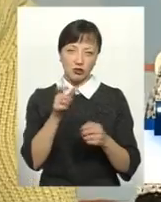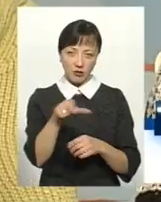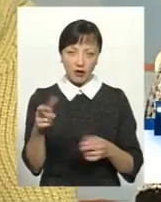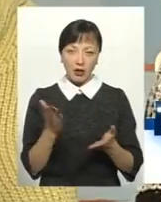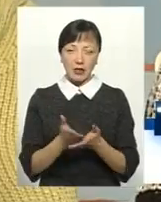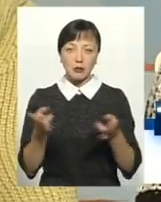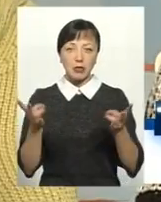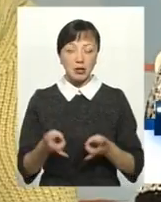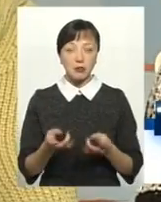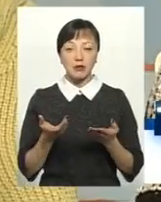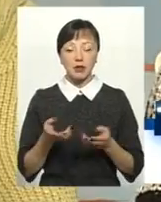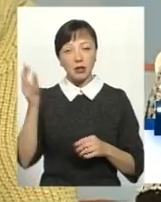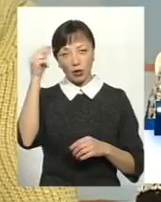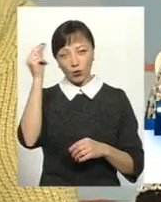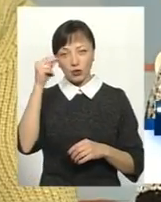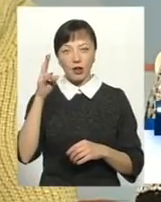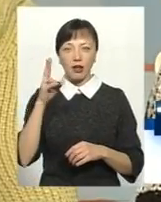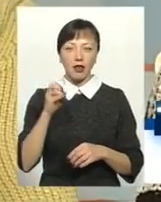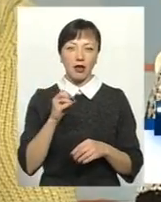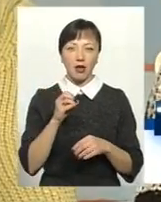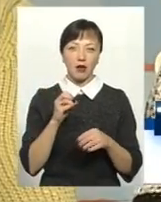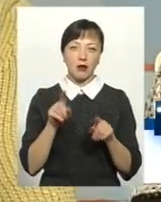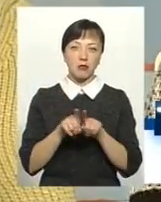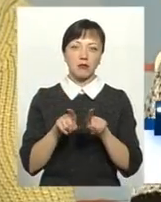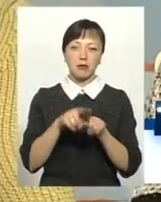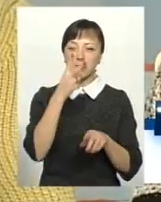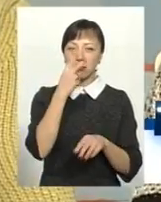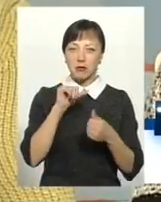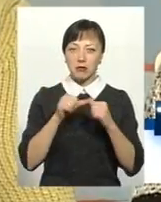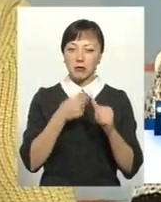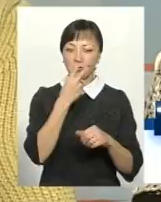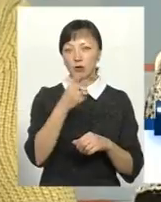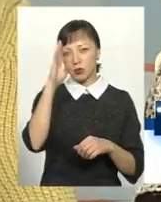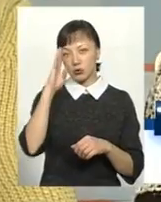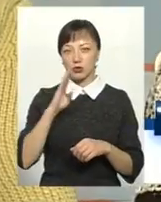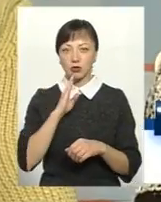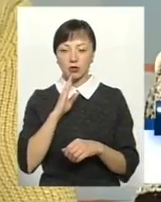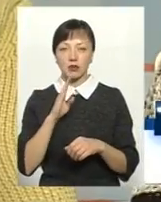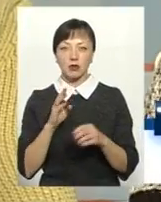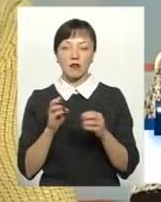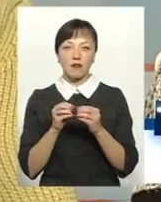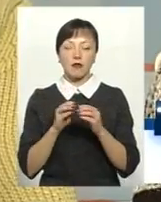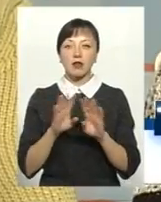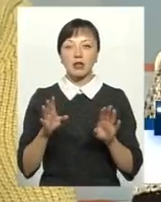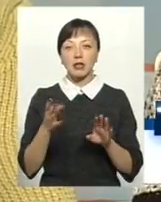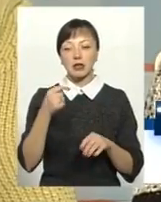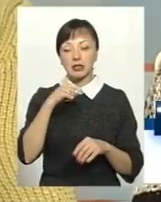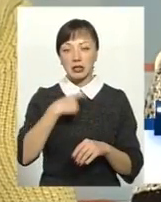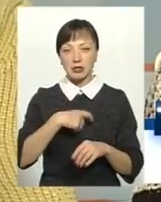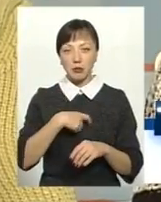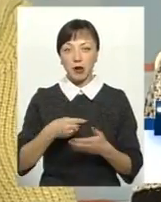потребность, и нам надо научиться не стереотипно смотреть на мужчину или женщину, и для себя внутри